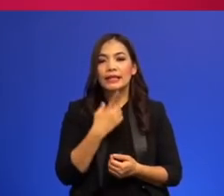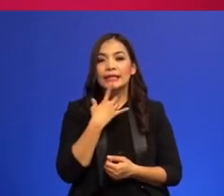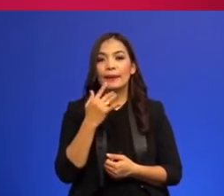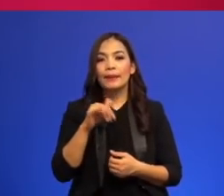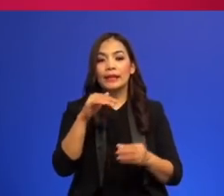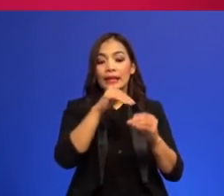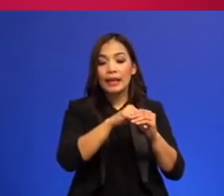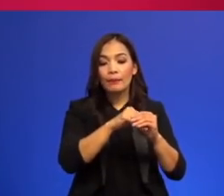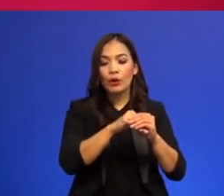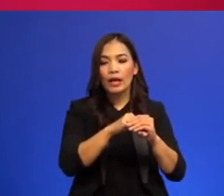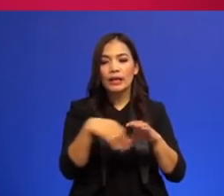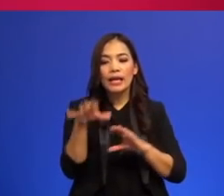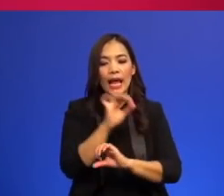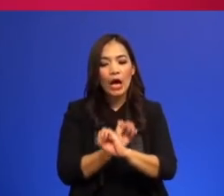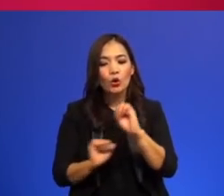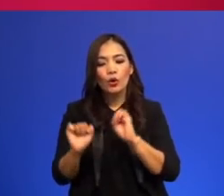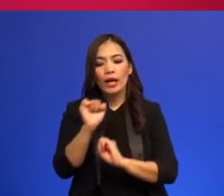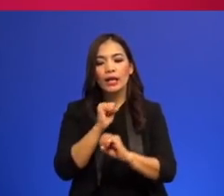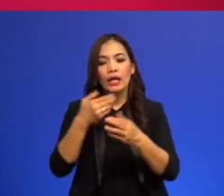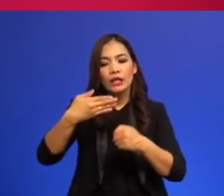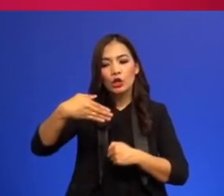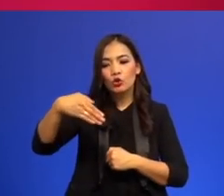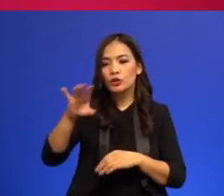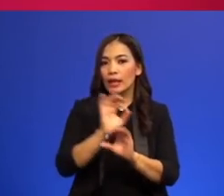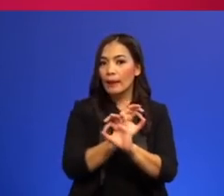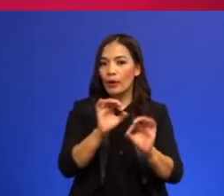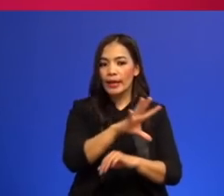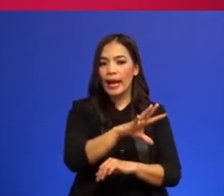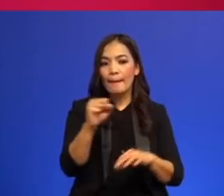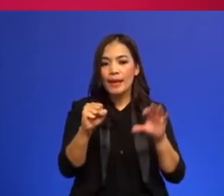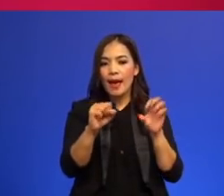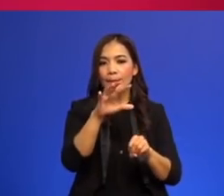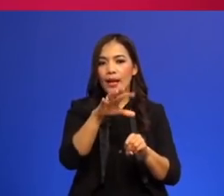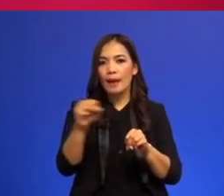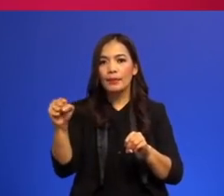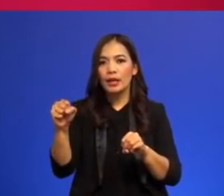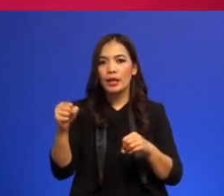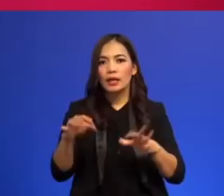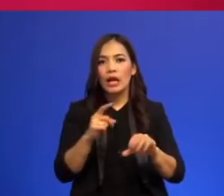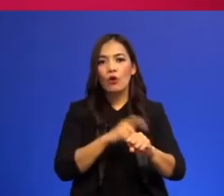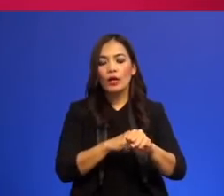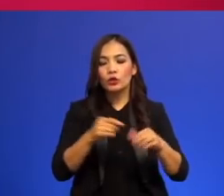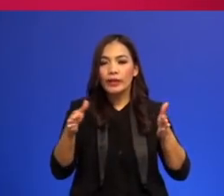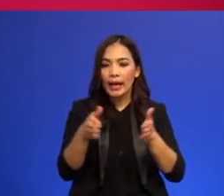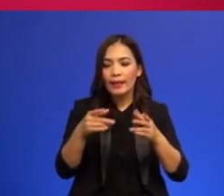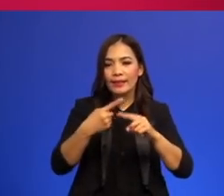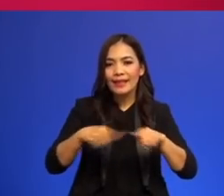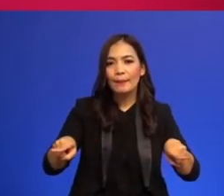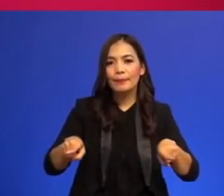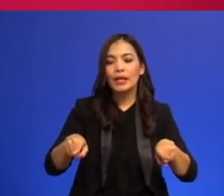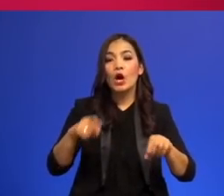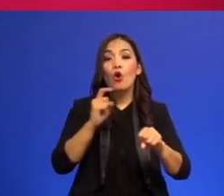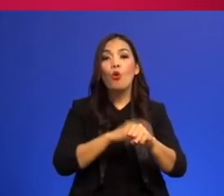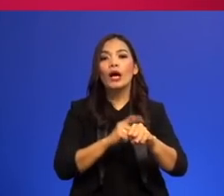Tabungan yang dapat dilakukan secara rutin yang tidak bisa diambil dalam waktu dekat, tetapi hanya hari tua.